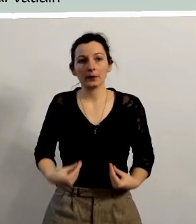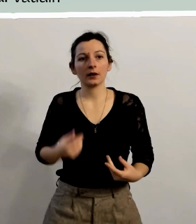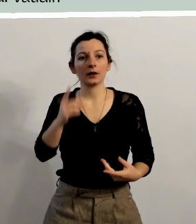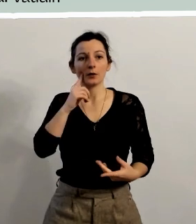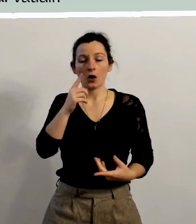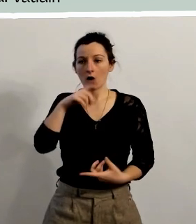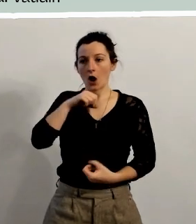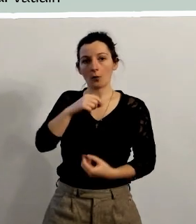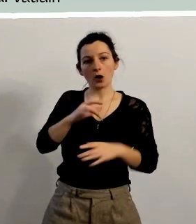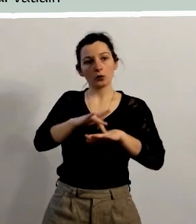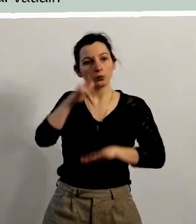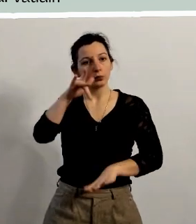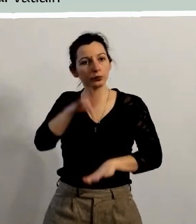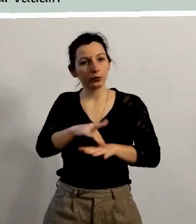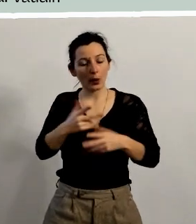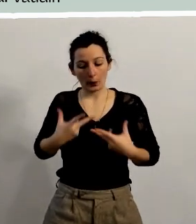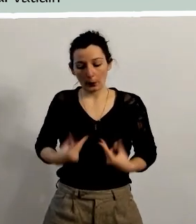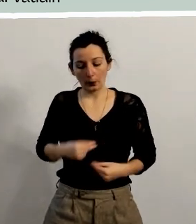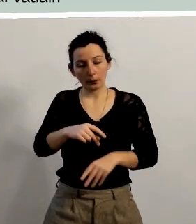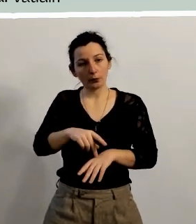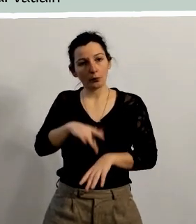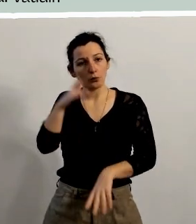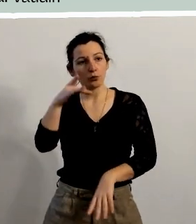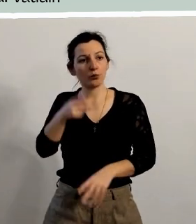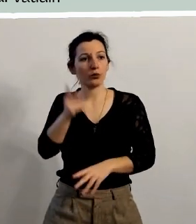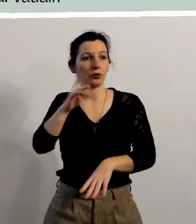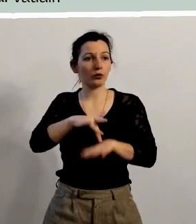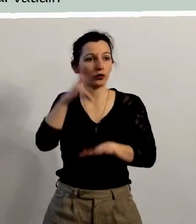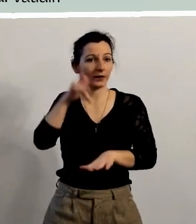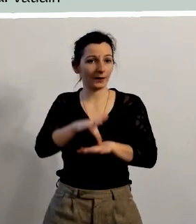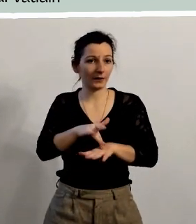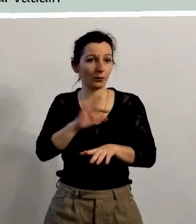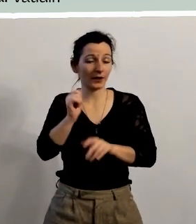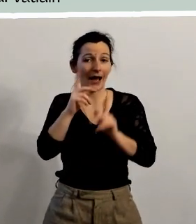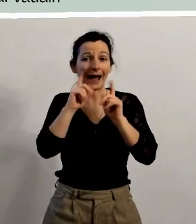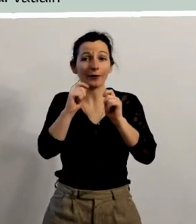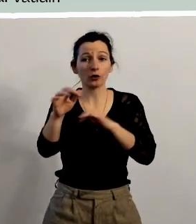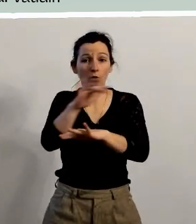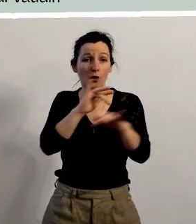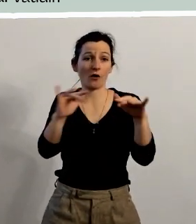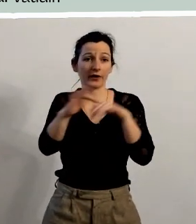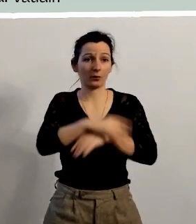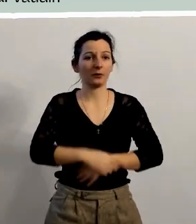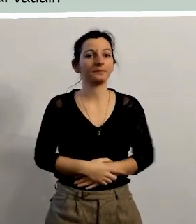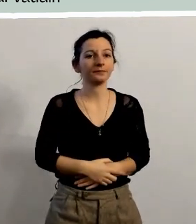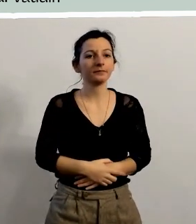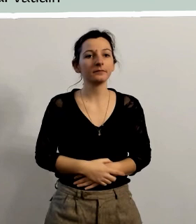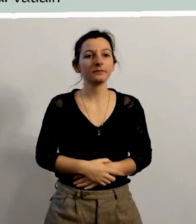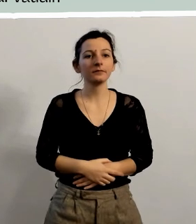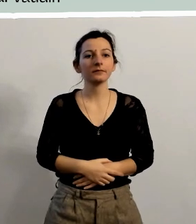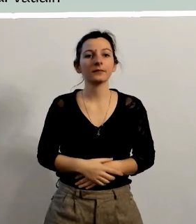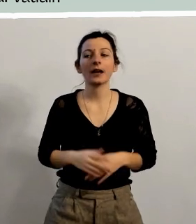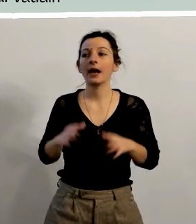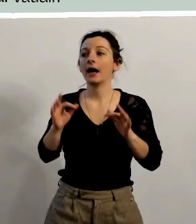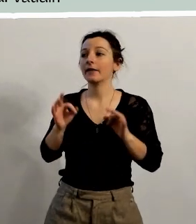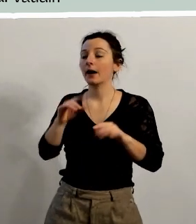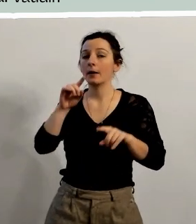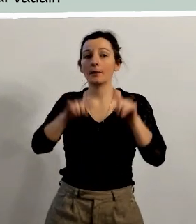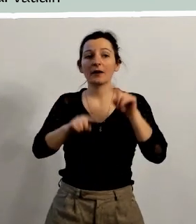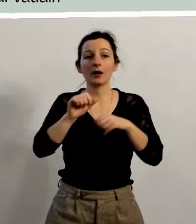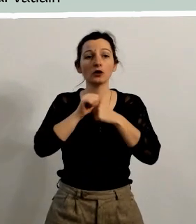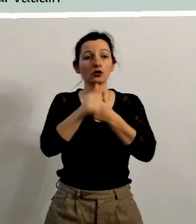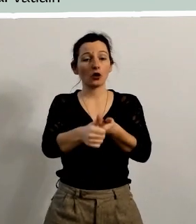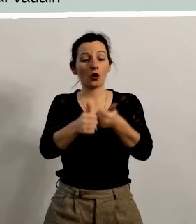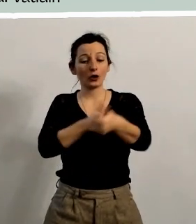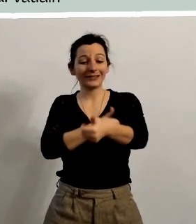plus sensibles, et donc beaucoup plus sensibles à ces polluants environnementaux. On va faire aussi attention à certains